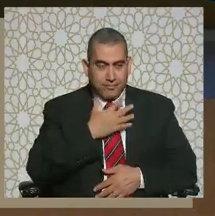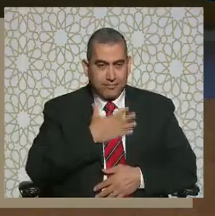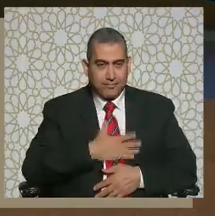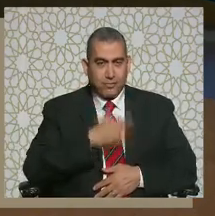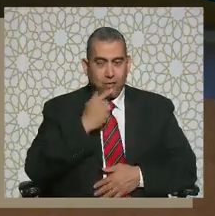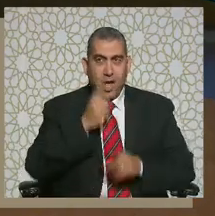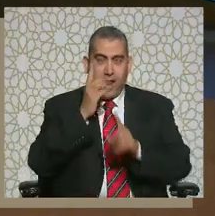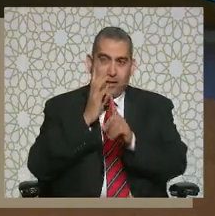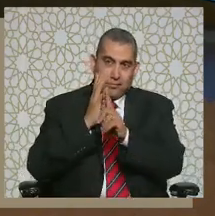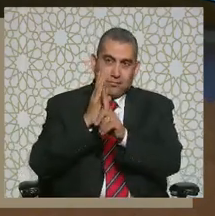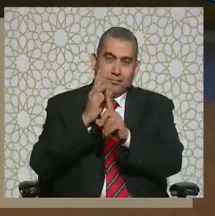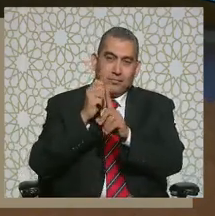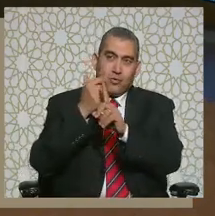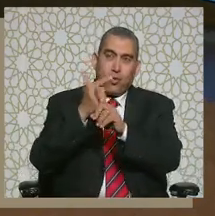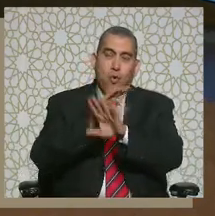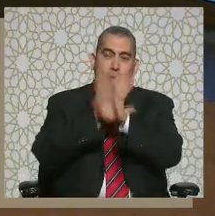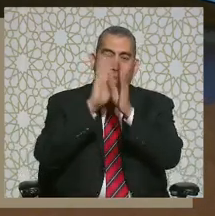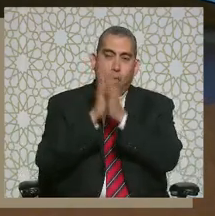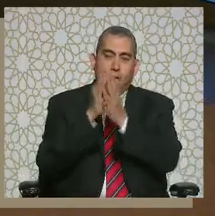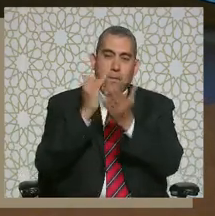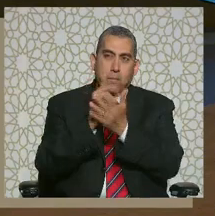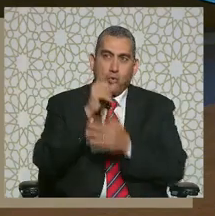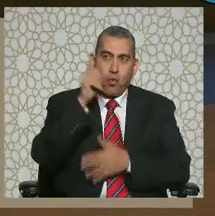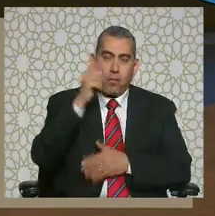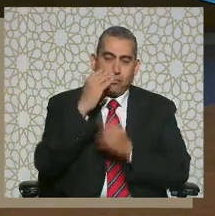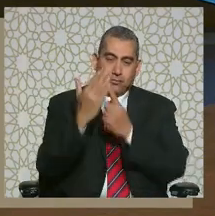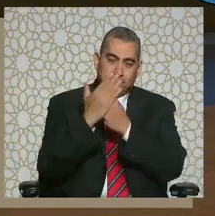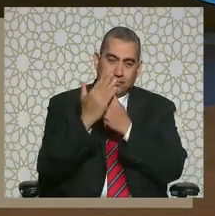على الله معتمدين وهو سندنا